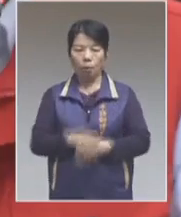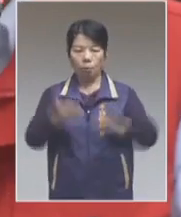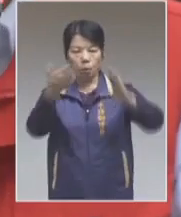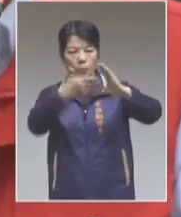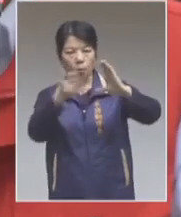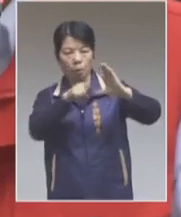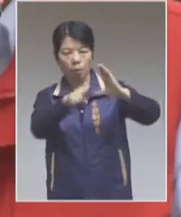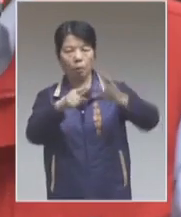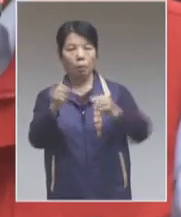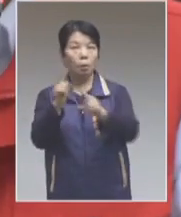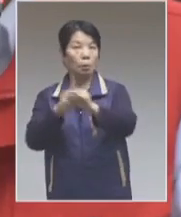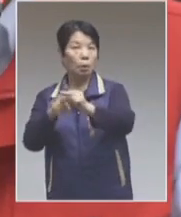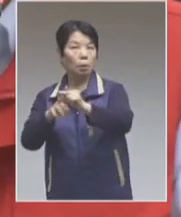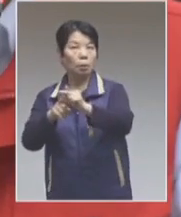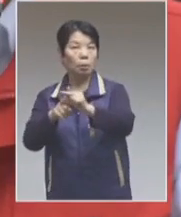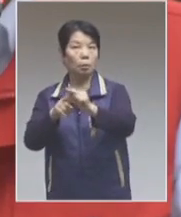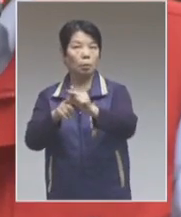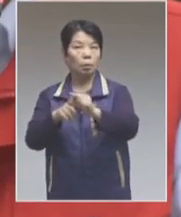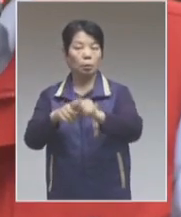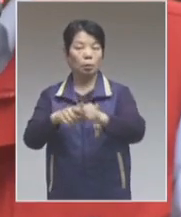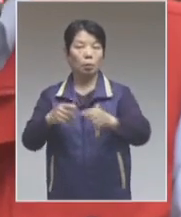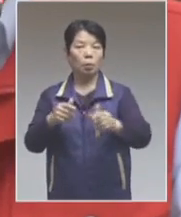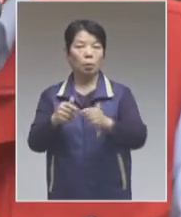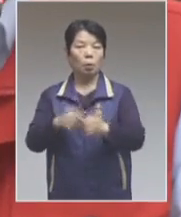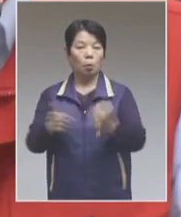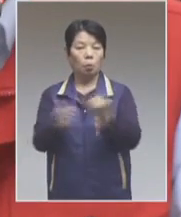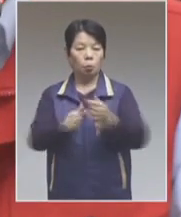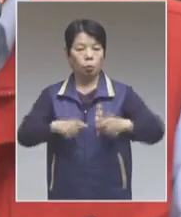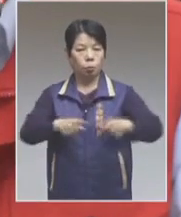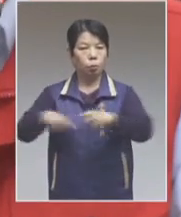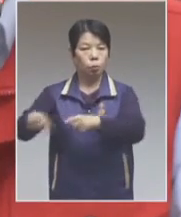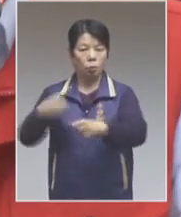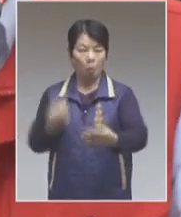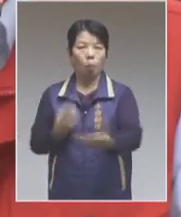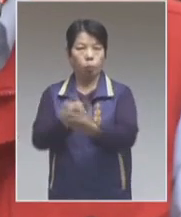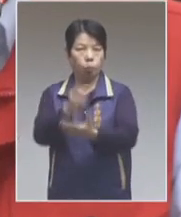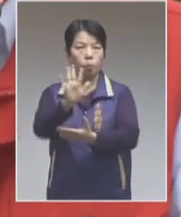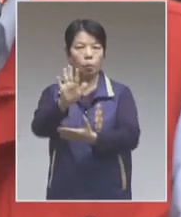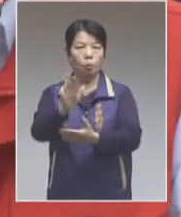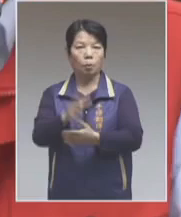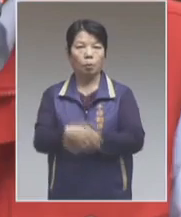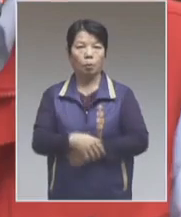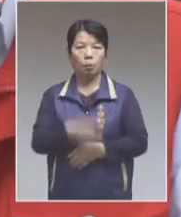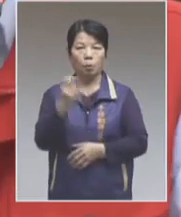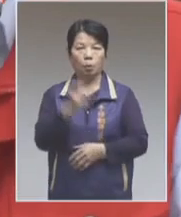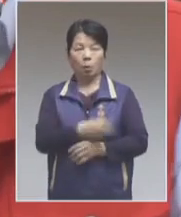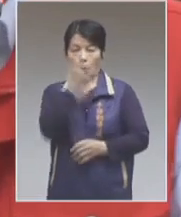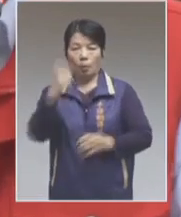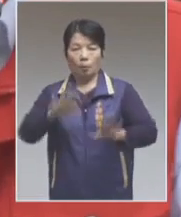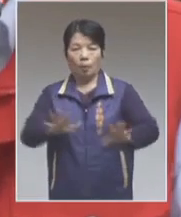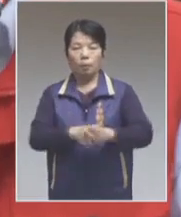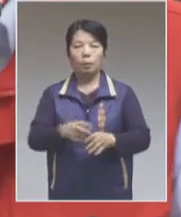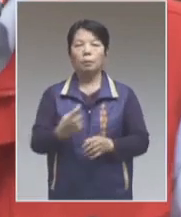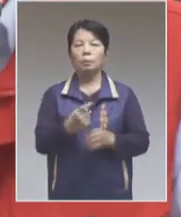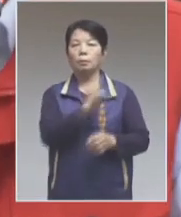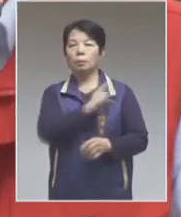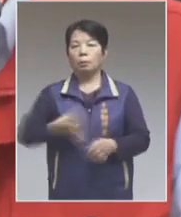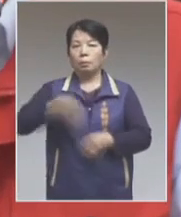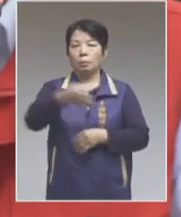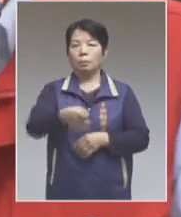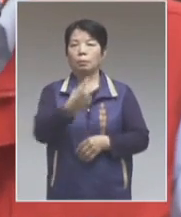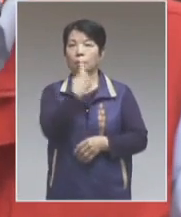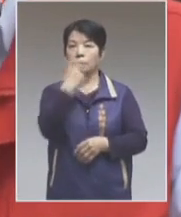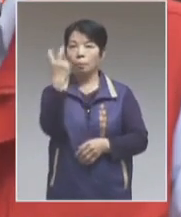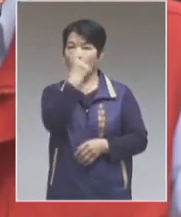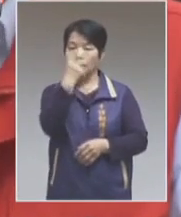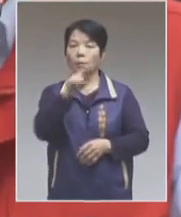中有婚宴，那他就他这个意识到说他有参加这场婚宴，就自费采检，所以因为比